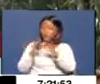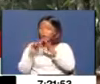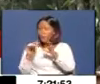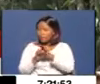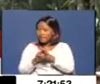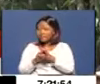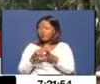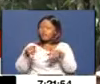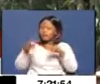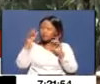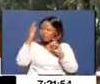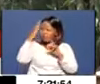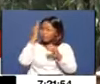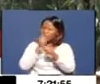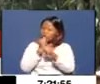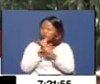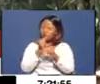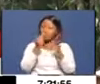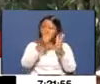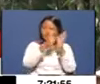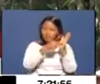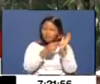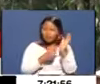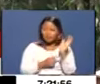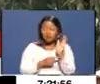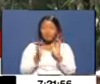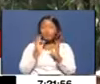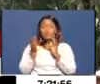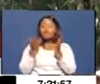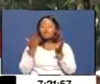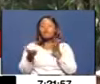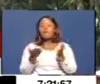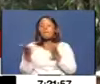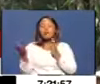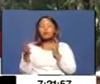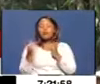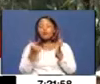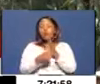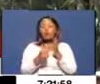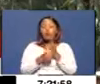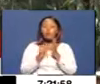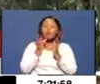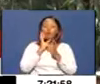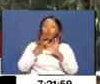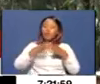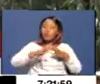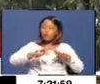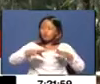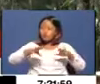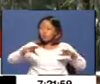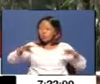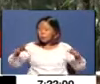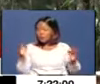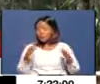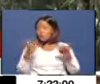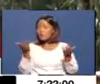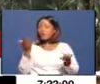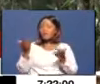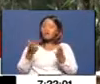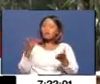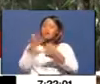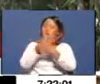do. If there is an issue of floods, they know what they'll do. If it's about building collapses in the area, they'll know what to